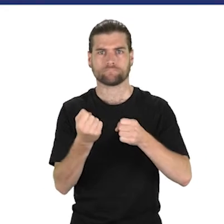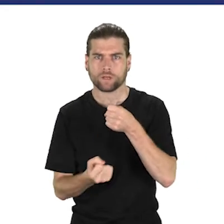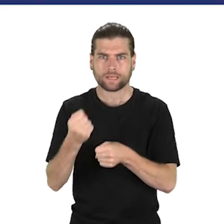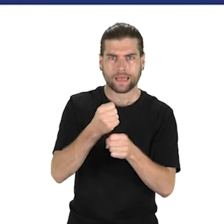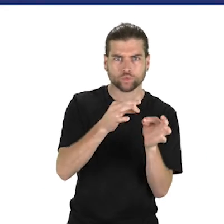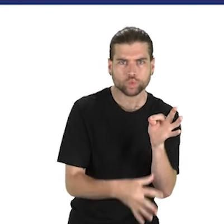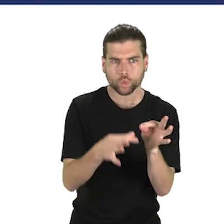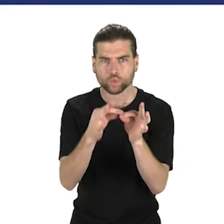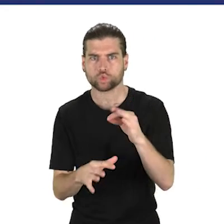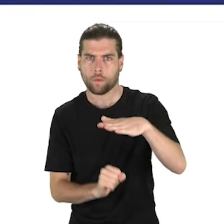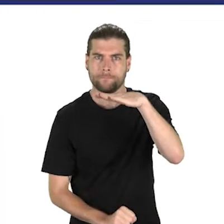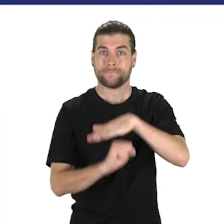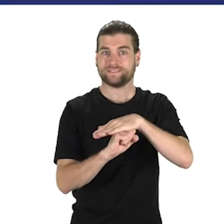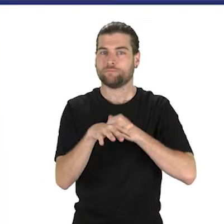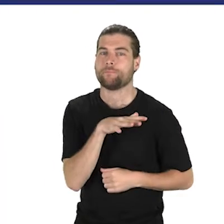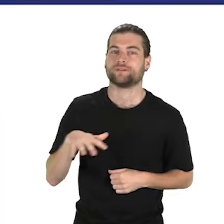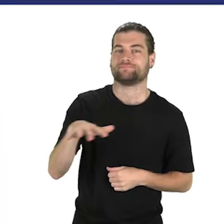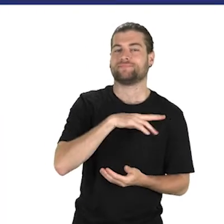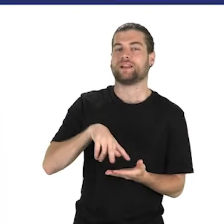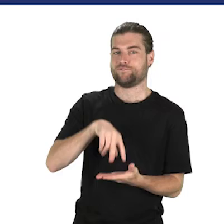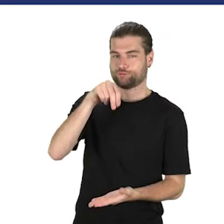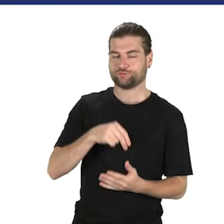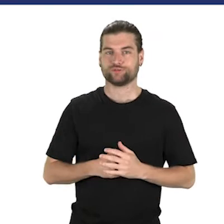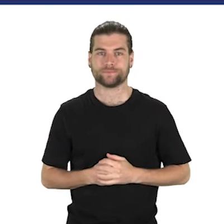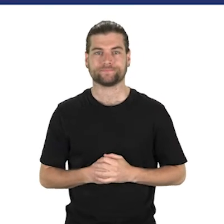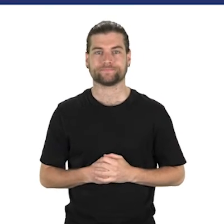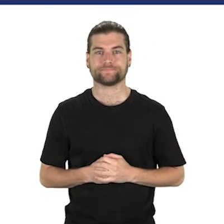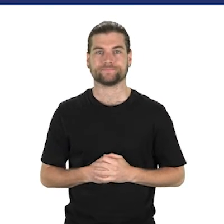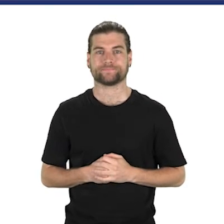dynamique et créer le plus de solutions possibles à l'échelle francilienne.